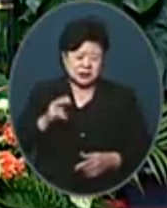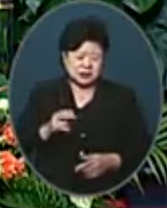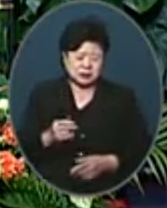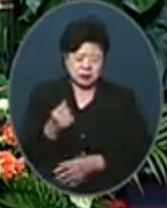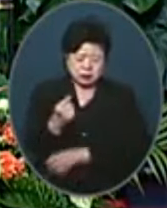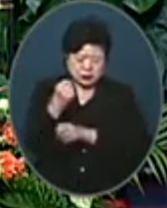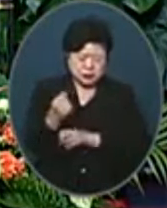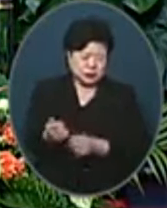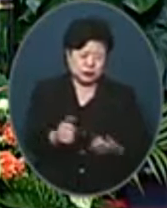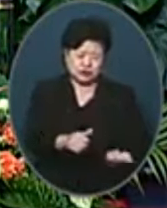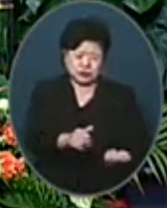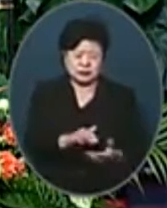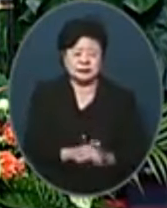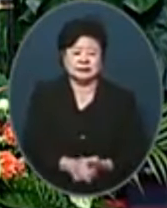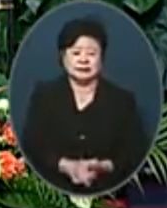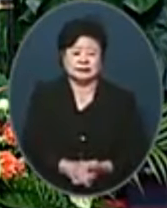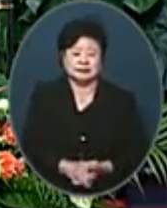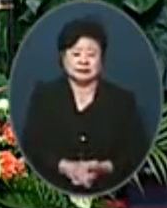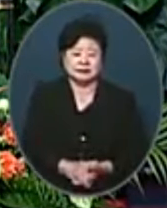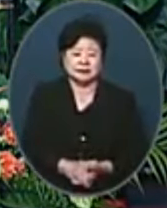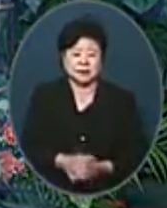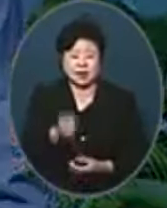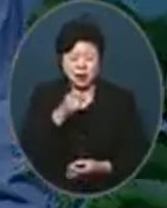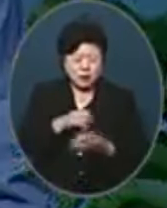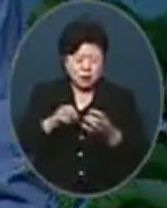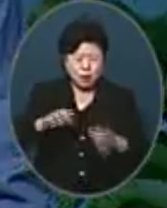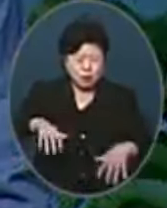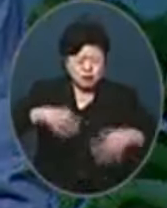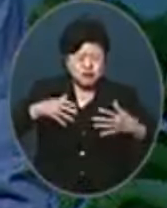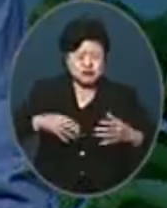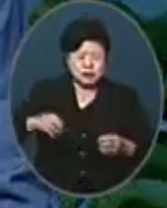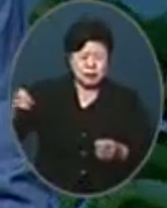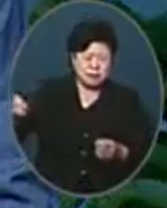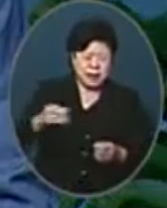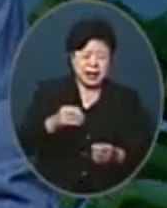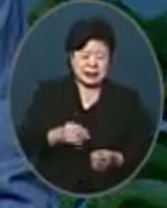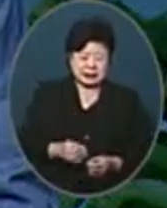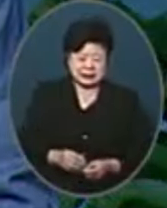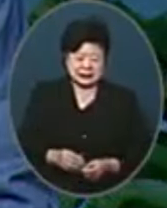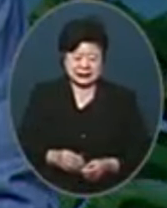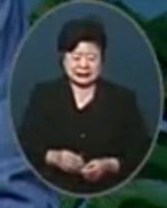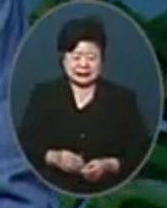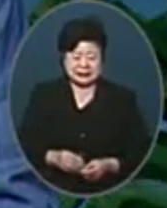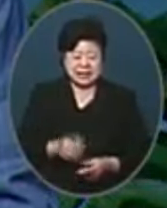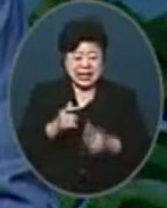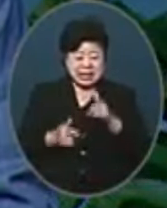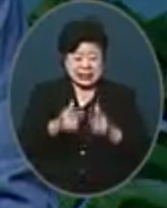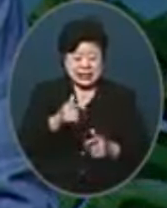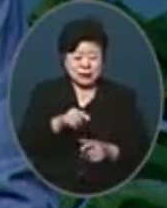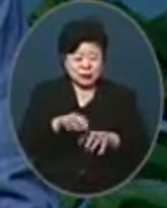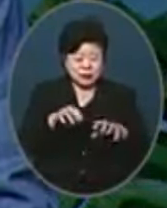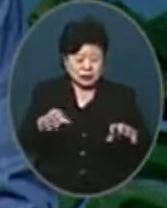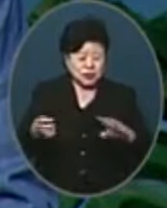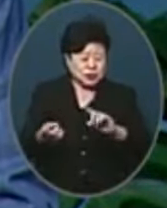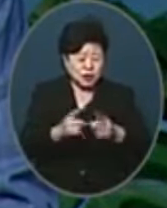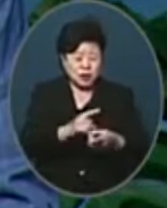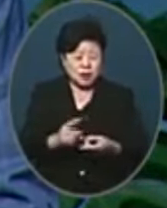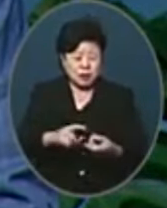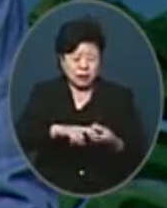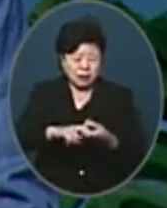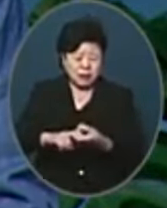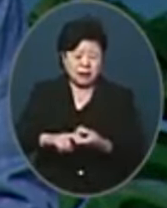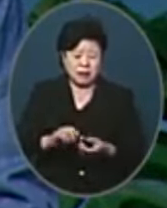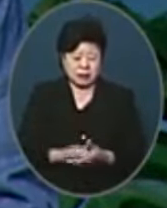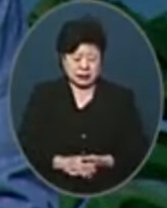뿌리채 뽑힙니다. 폭풍과 불어오고 난 다음에 가루수들이 여기저기에 쓰러지는